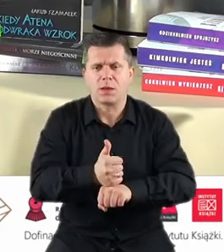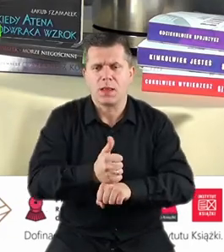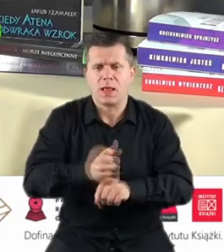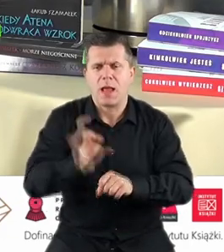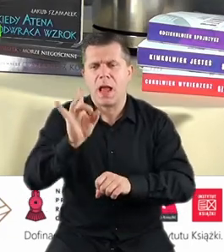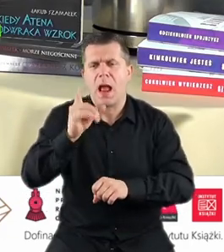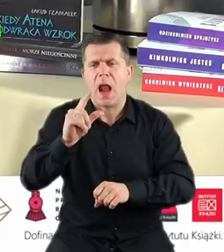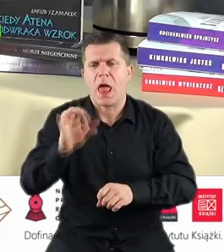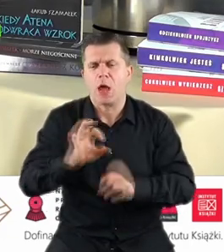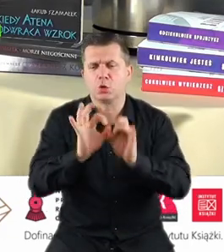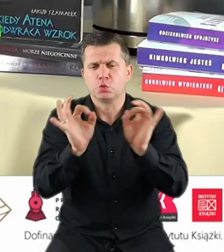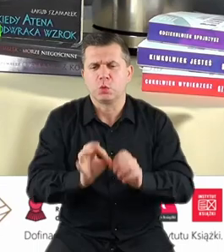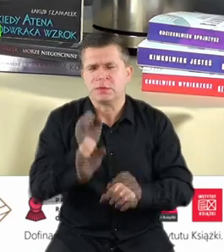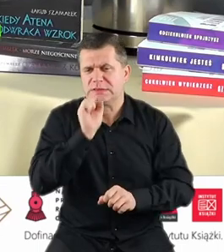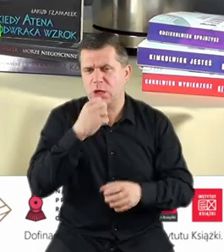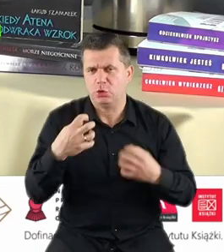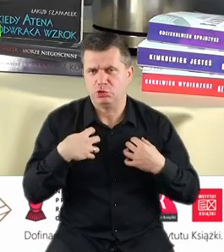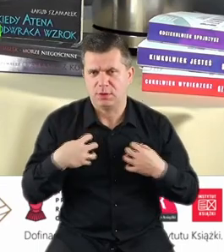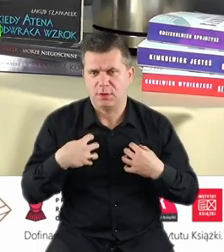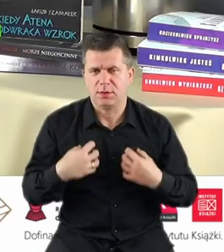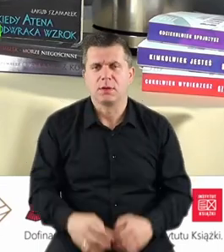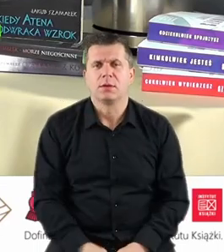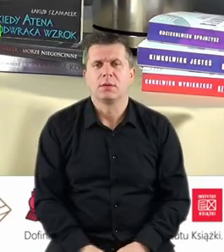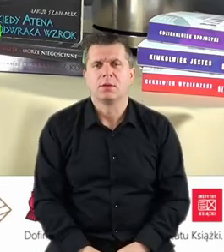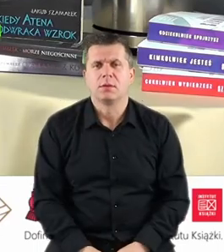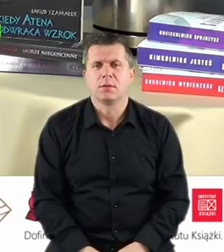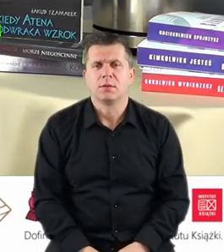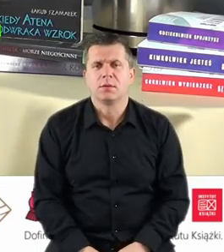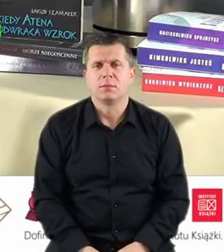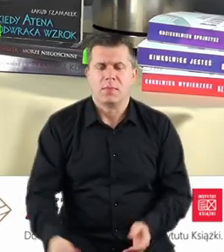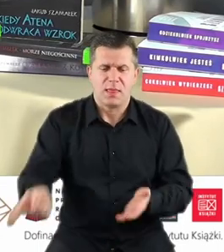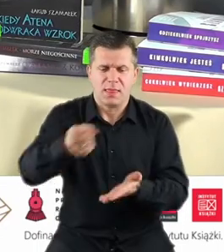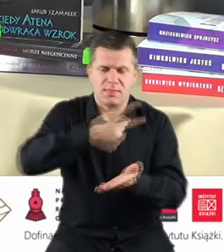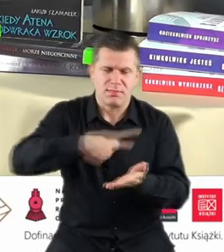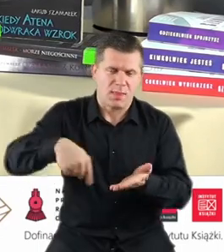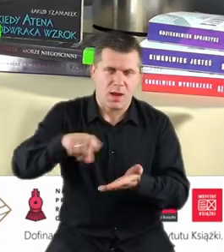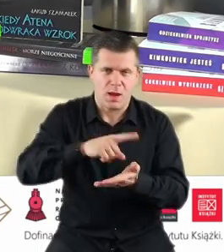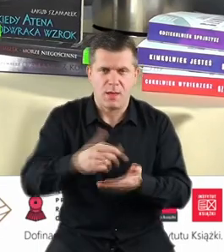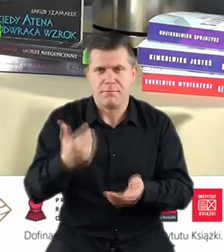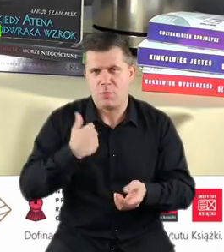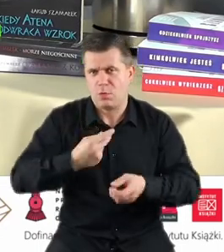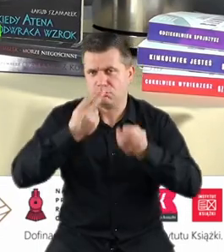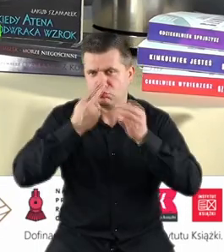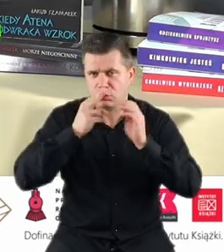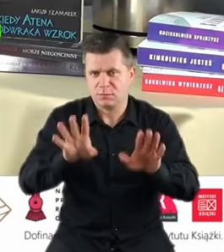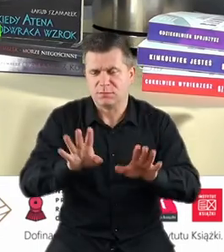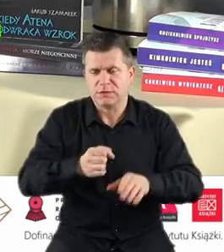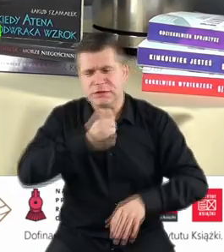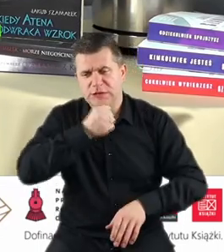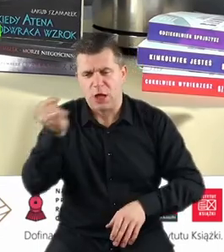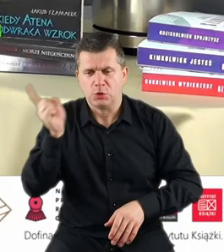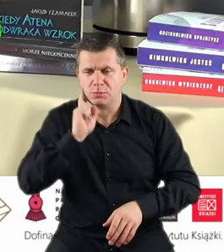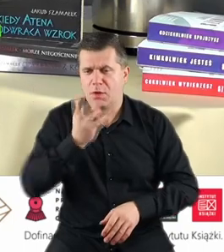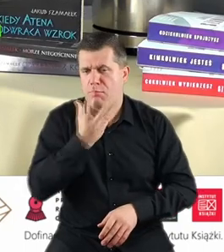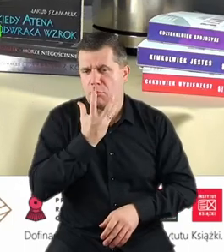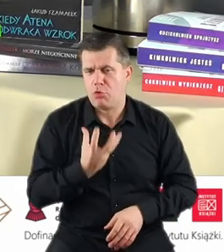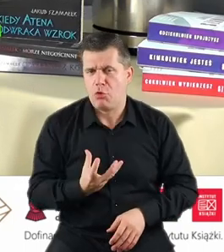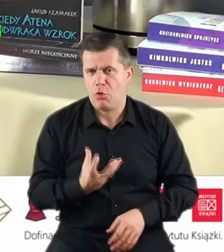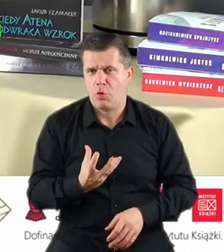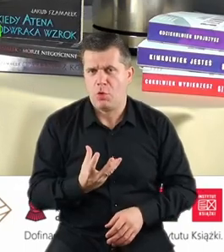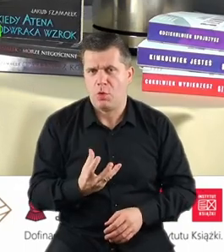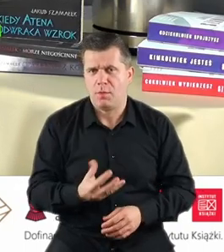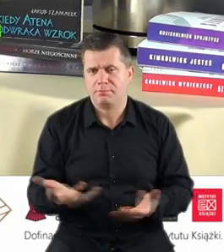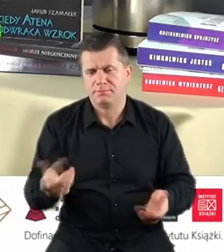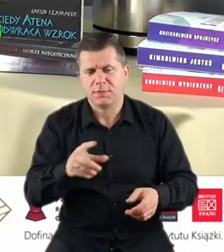Galerii Sztuki Starożytnej w Ashmolean Museum w Oksfordzie i wziął pewien taki talerz, na którym był przedstawiony no, starszy mężczyzna z brodą, który zaczepia